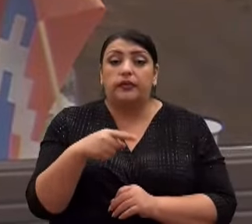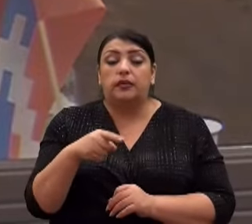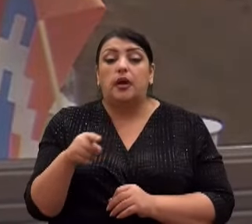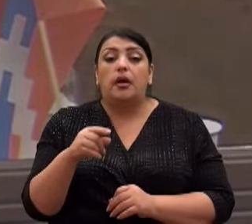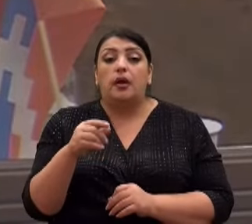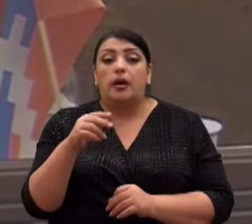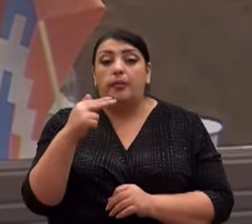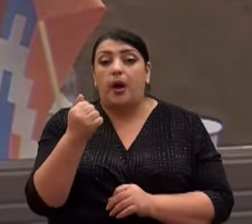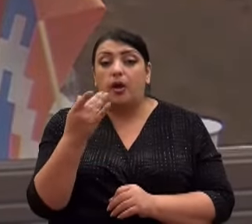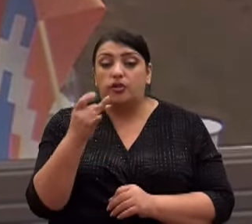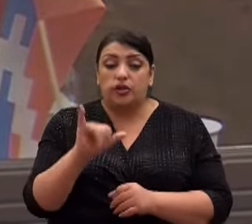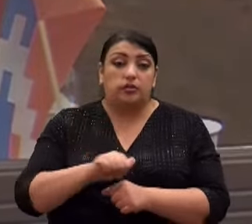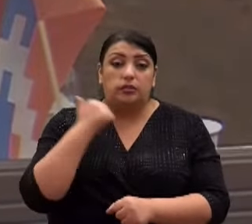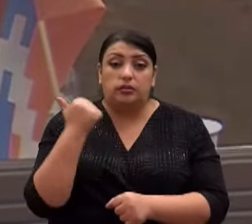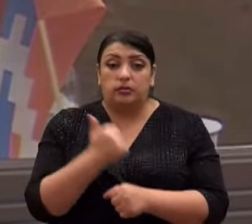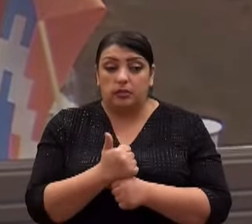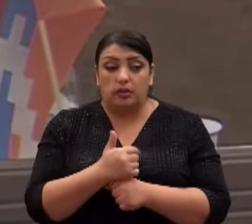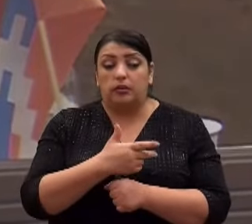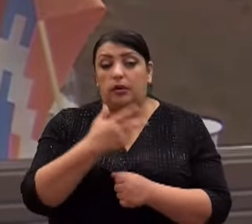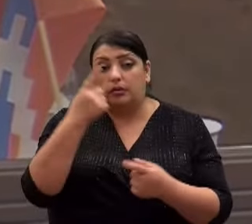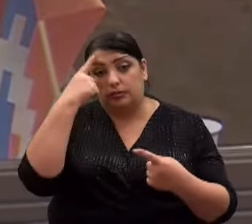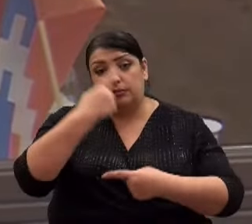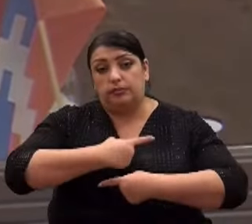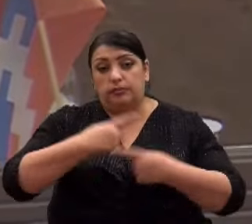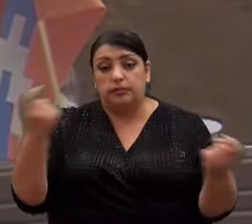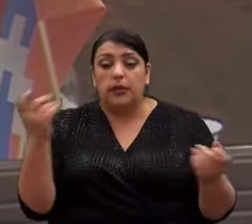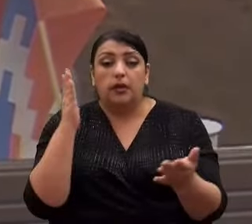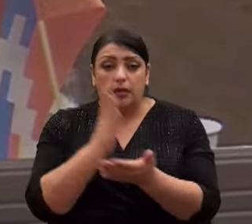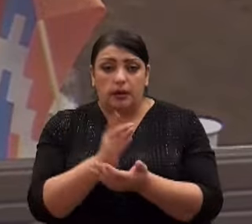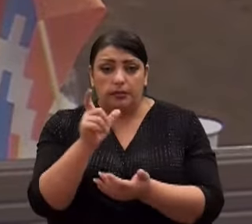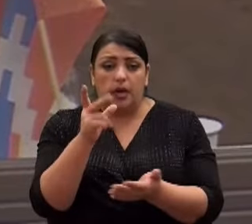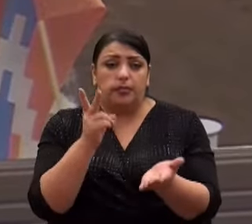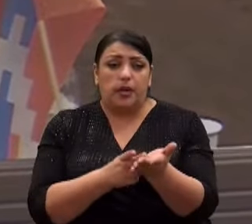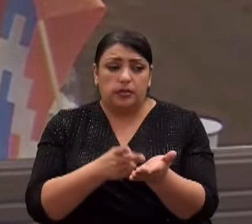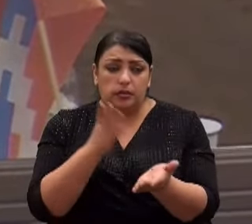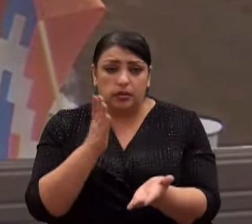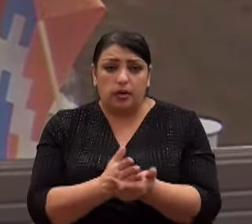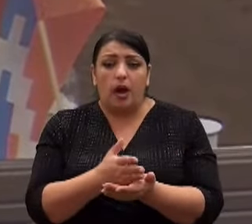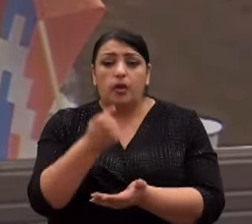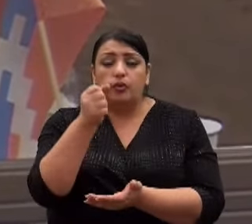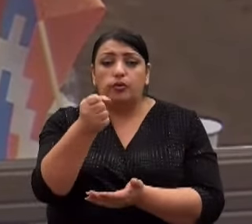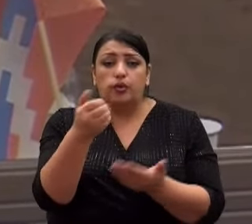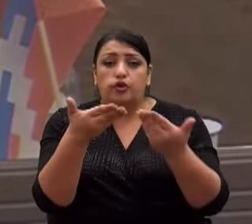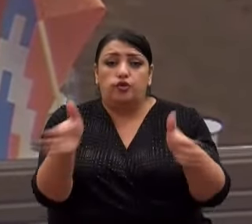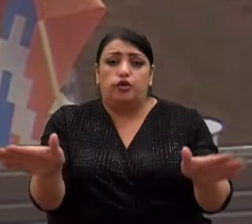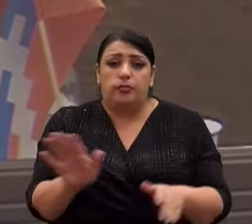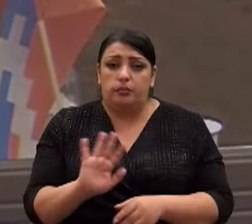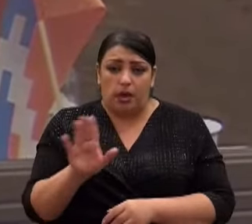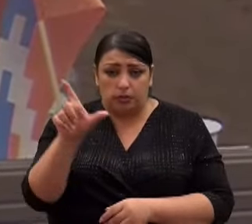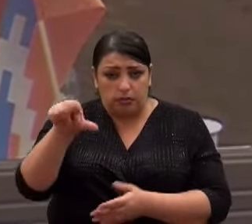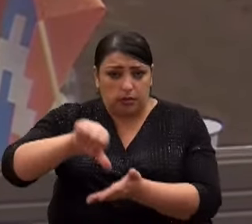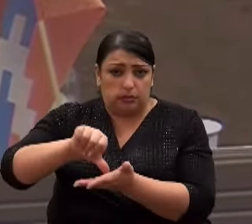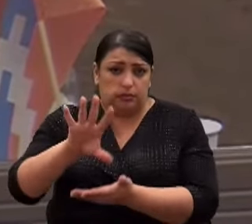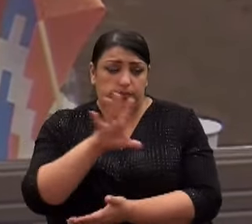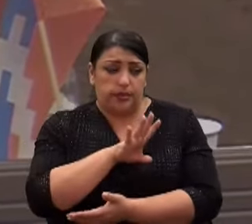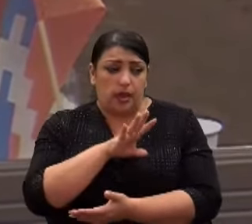Փաշինյանը իր լուր հայության հայտարարում է, որ կա փաստ, կոնկրետ մարդ, որը պահեստի դուրը չի բացել,